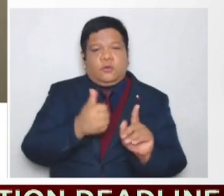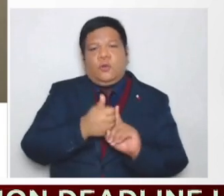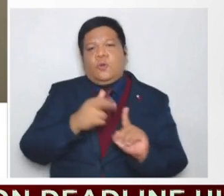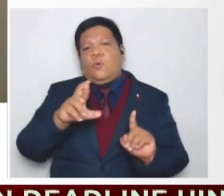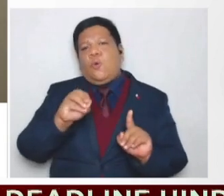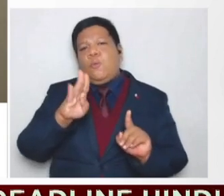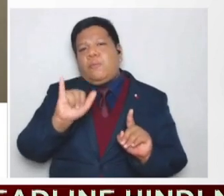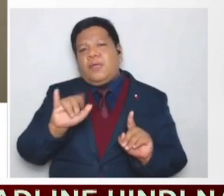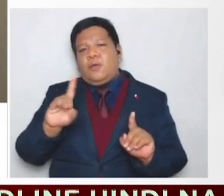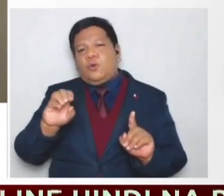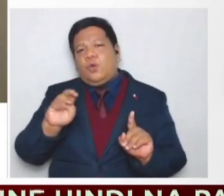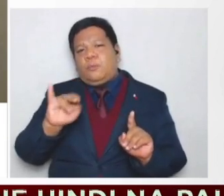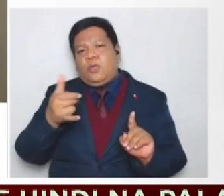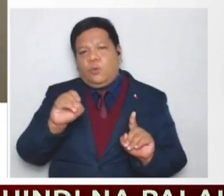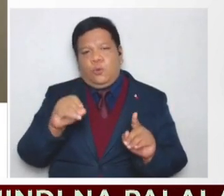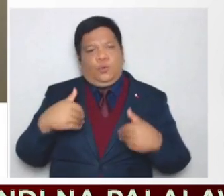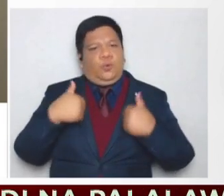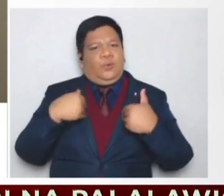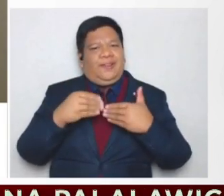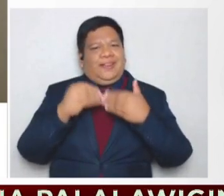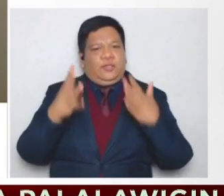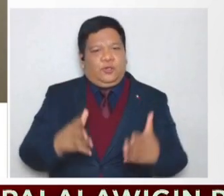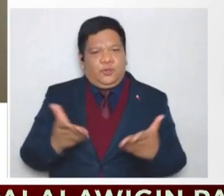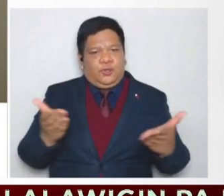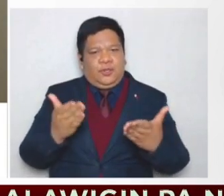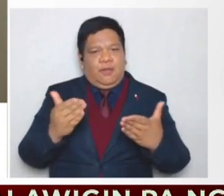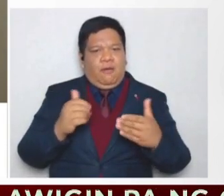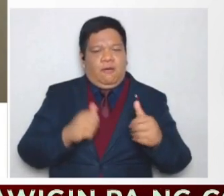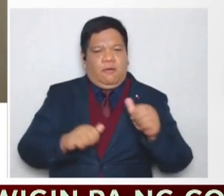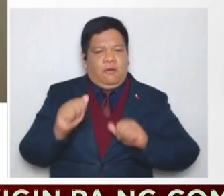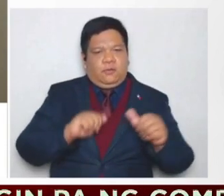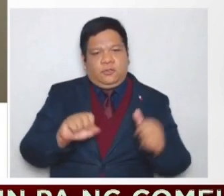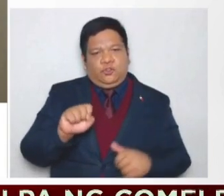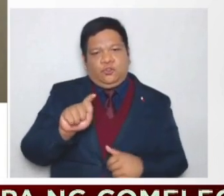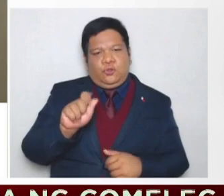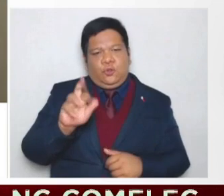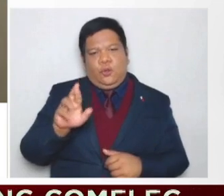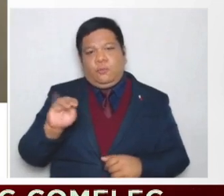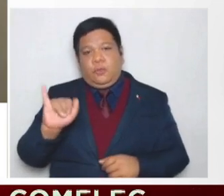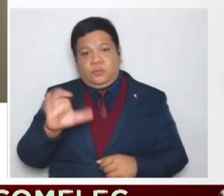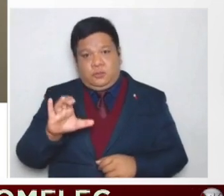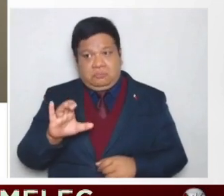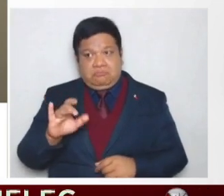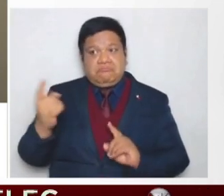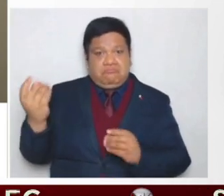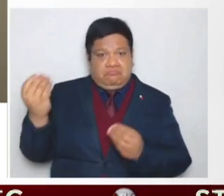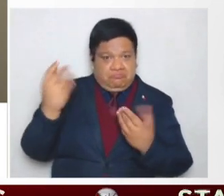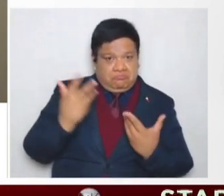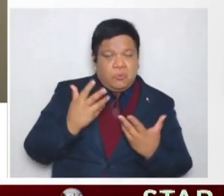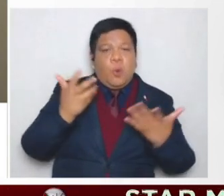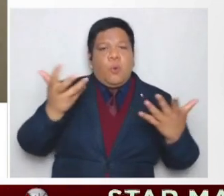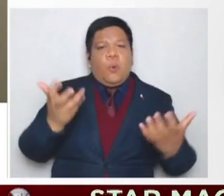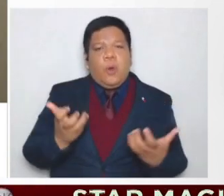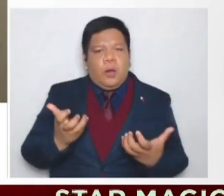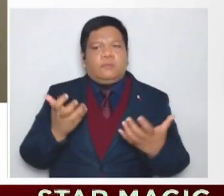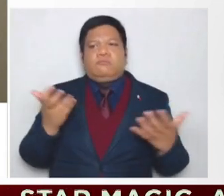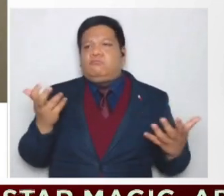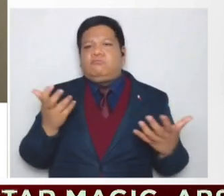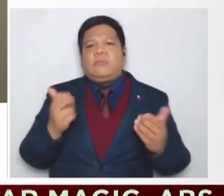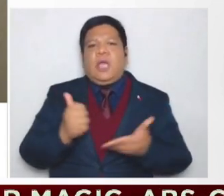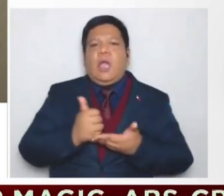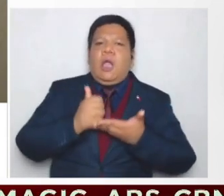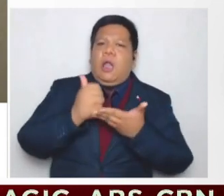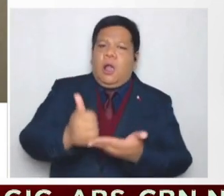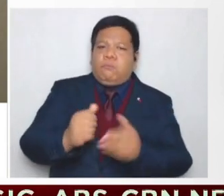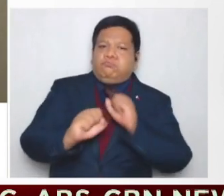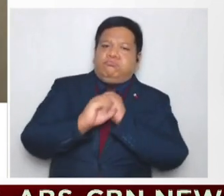youth leaders sa Star Magic. Siya po ang lumapit sa amin at nagsabi na gusto niya pong makatulong